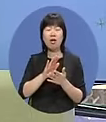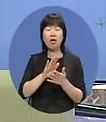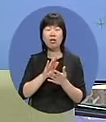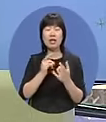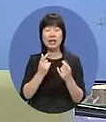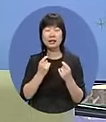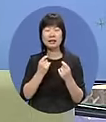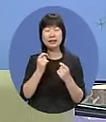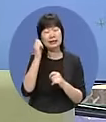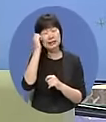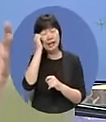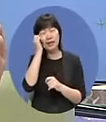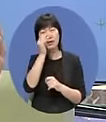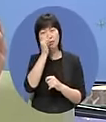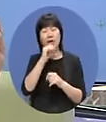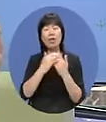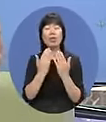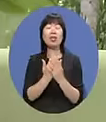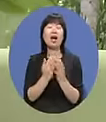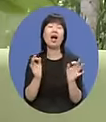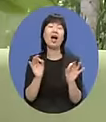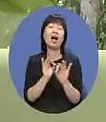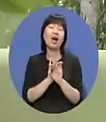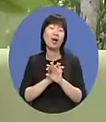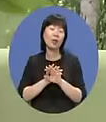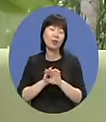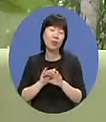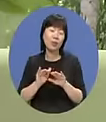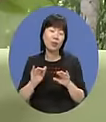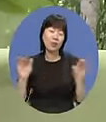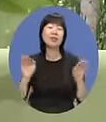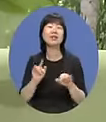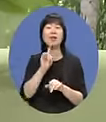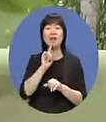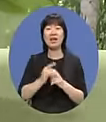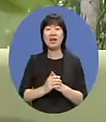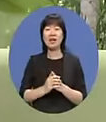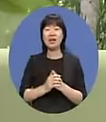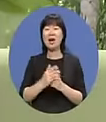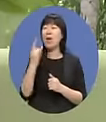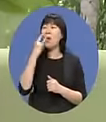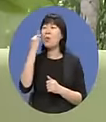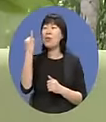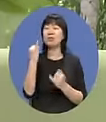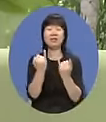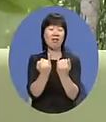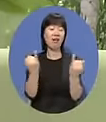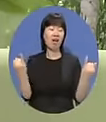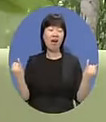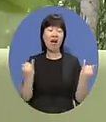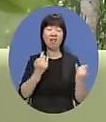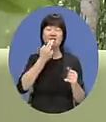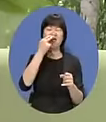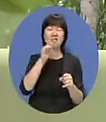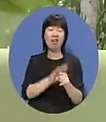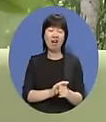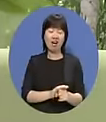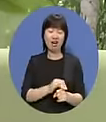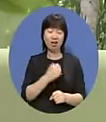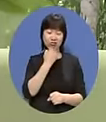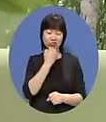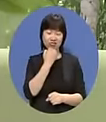한번 보내고 나면은 눈 녹듯이 다 녹는다. 지금, 그럼요, 아니, 어떻습니까? 지금 반응 보셨죠? 어머님들이 지금 어이가 없어서 이렇게 픽